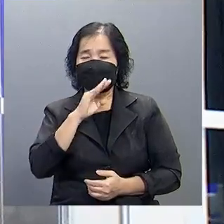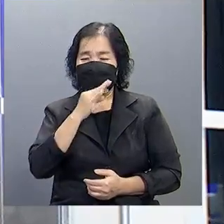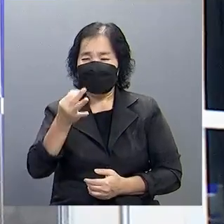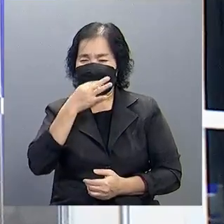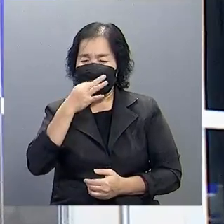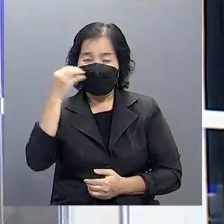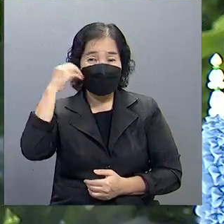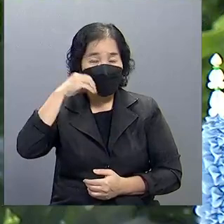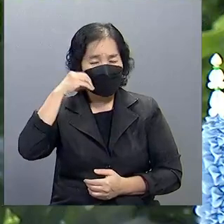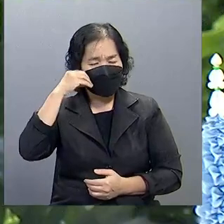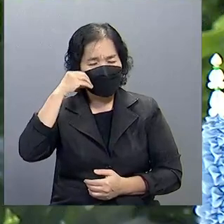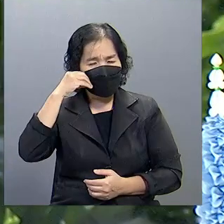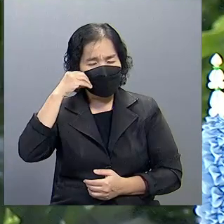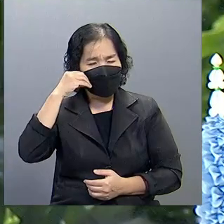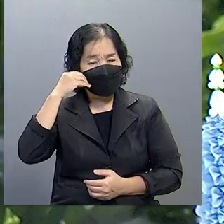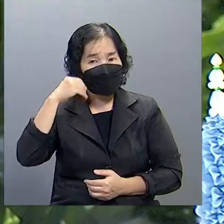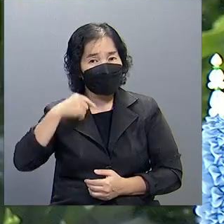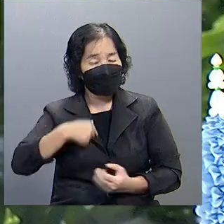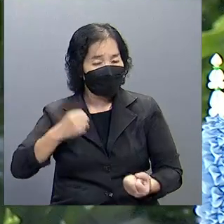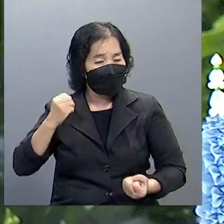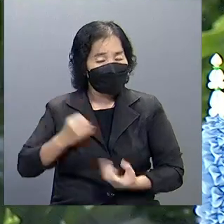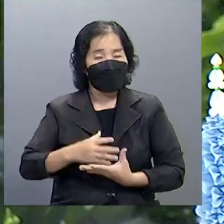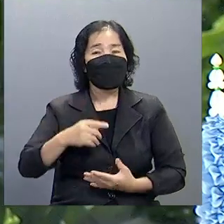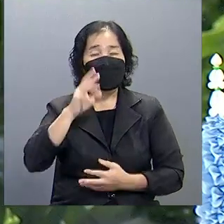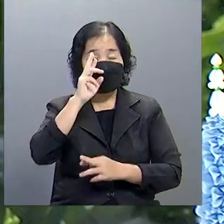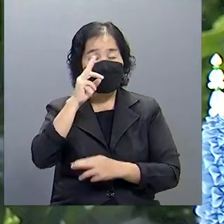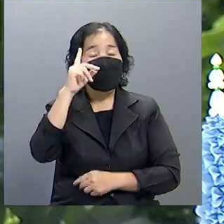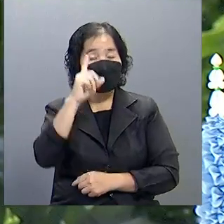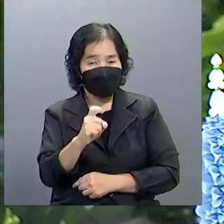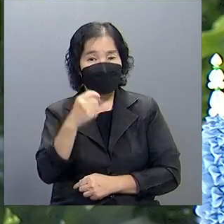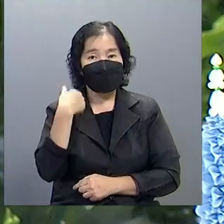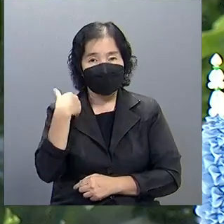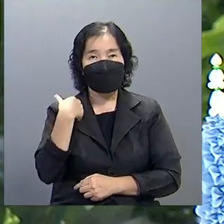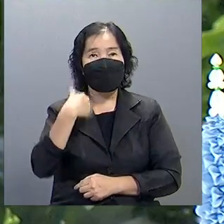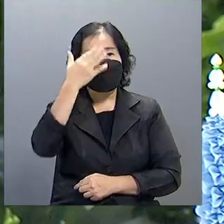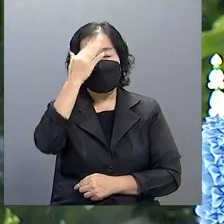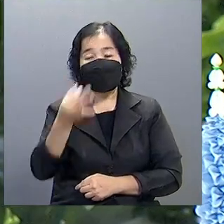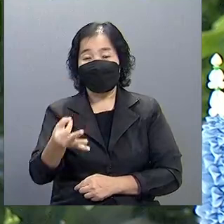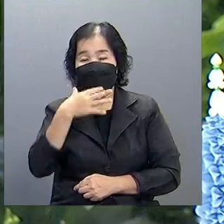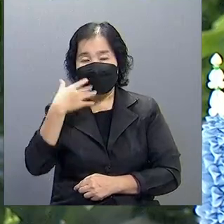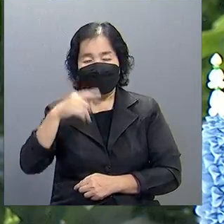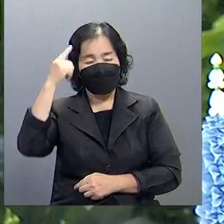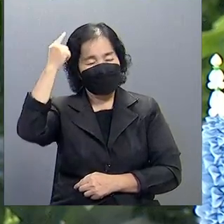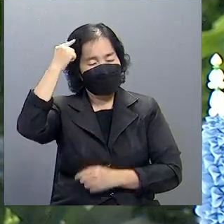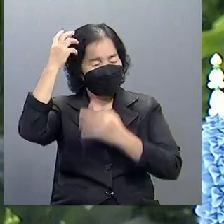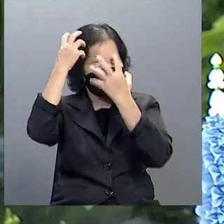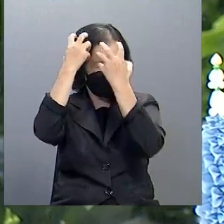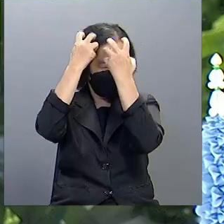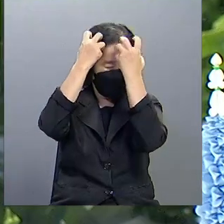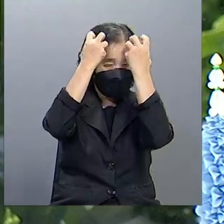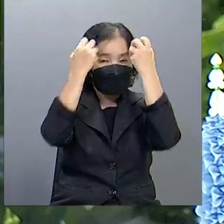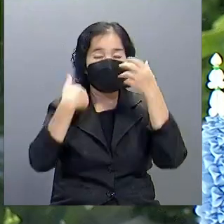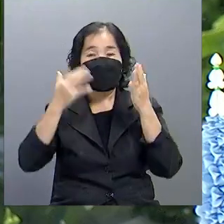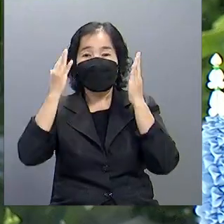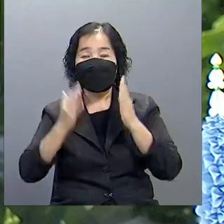กระทั่งโดดเดี่ยวเดียวแล้วก็เกี่ยวกับยานอะไรถึงชีวิตได้ครับเพราะว่ายาพวกนี้ออกฤทธิ์ต่อจิตและประสาทและสังเกตและการแพทย์เองจ่ายให้ผู้ชายไม่ใช่หมอ